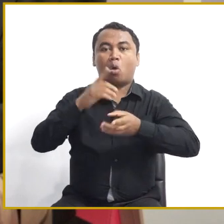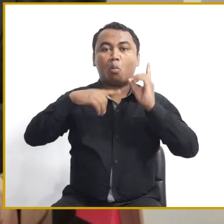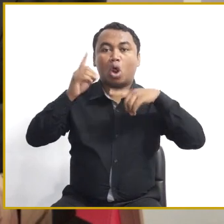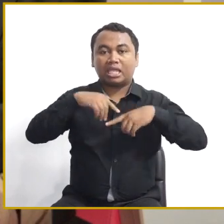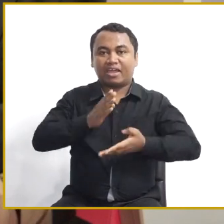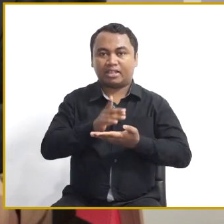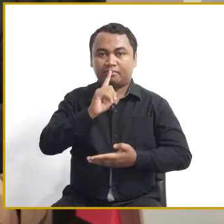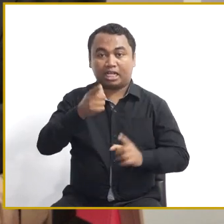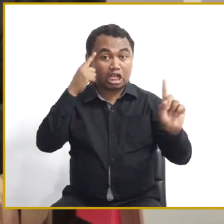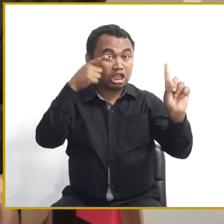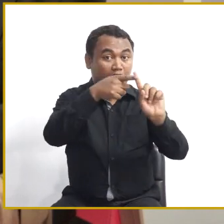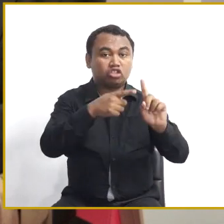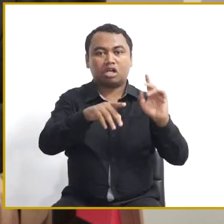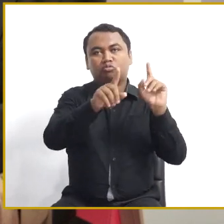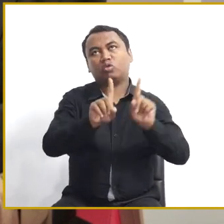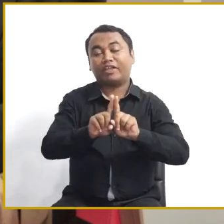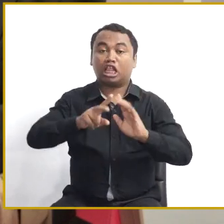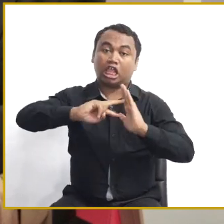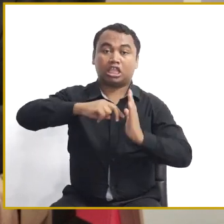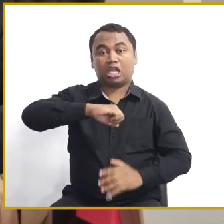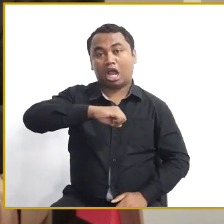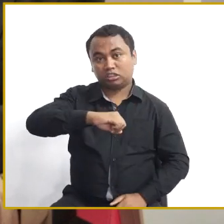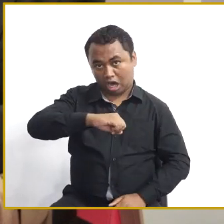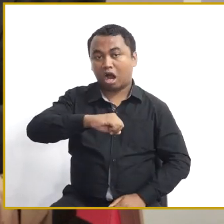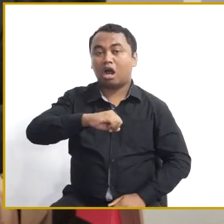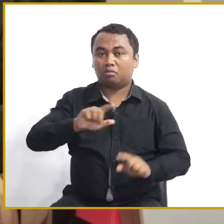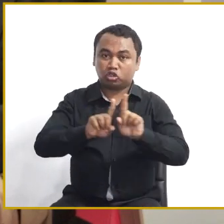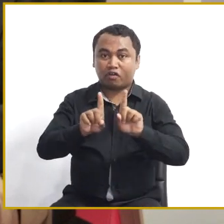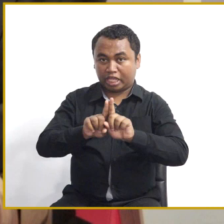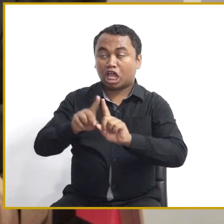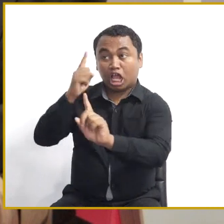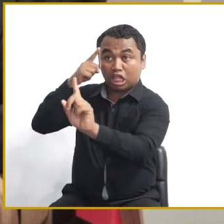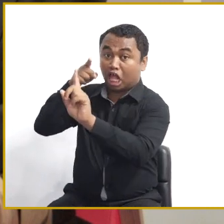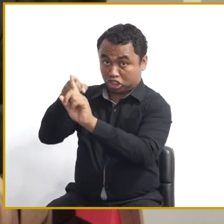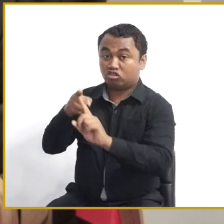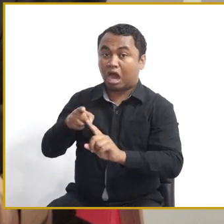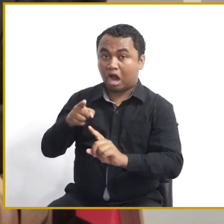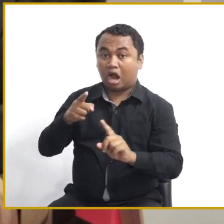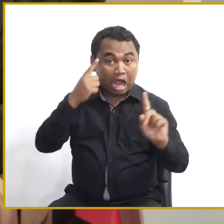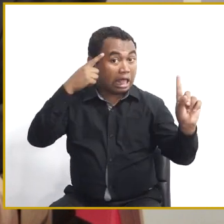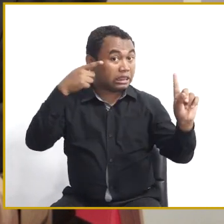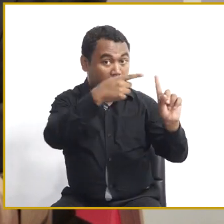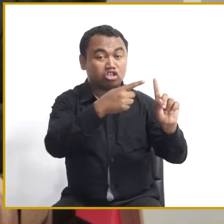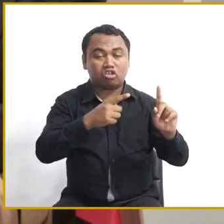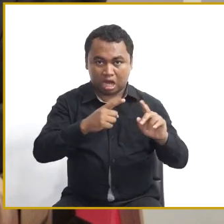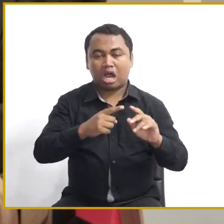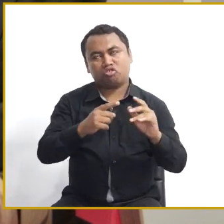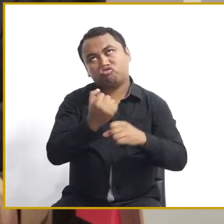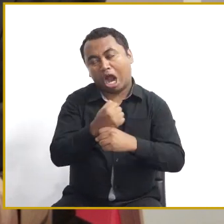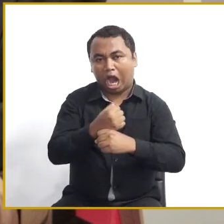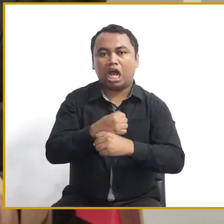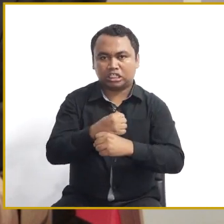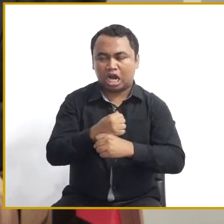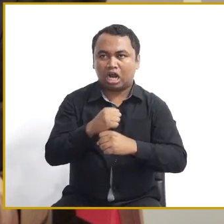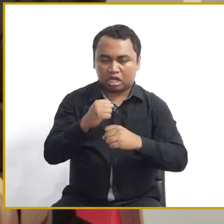ny vinan'izy ireo na ny atao hoe projet de société na ihany koa ny vision etiny hitondranan'izany tany sy ny fanjakana izany raha